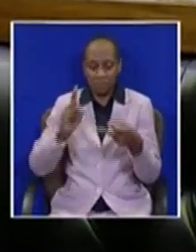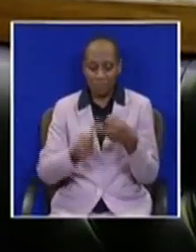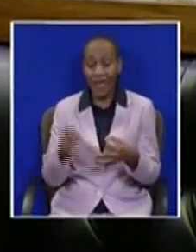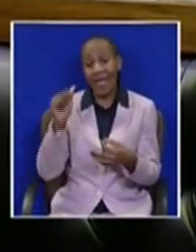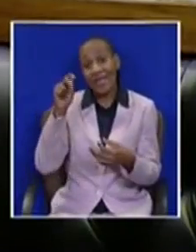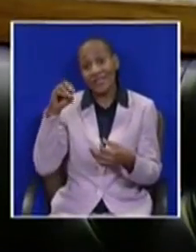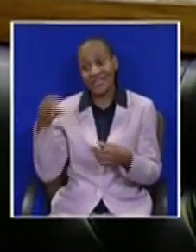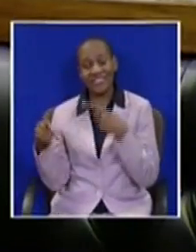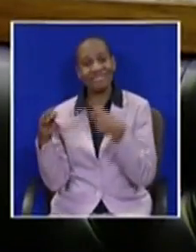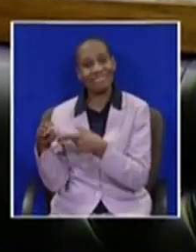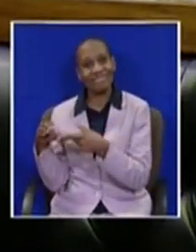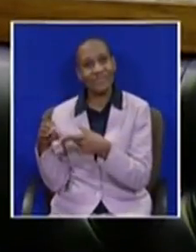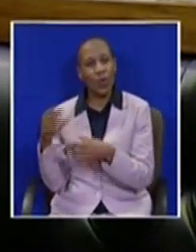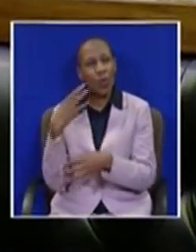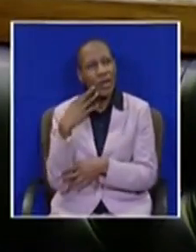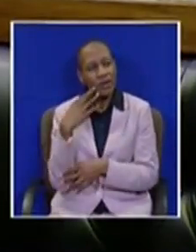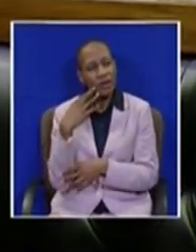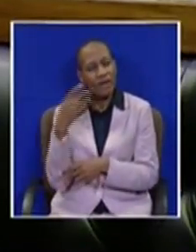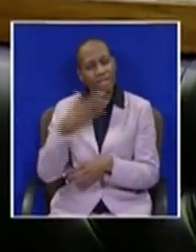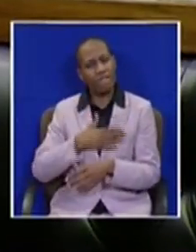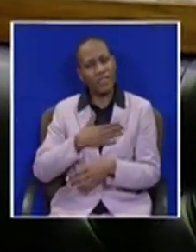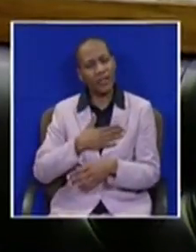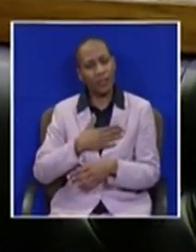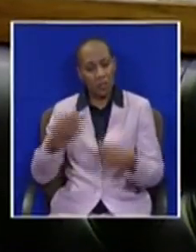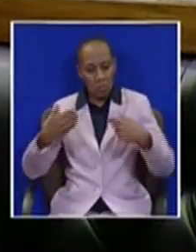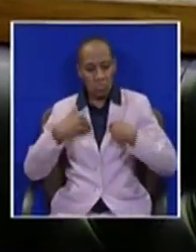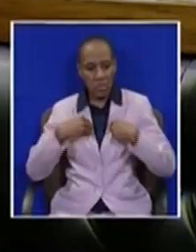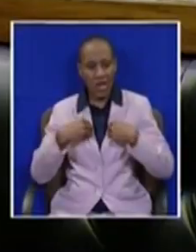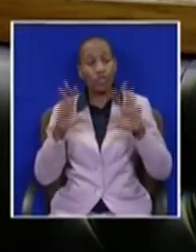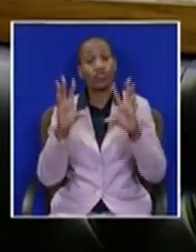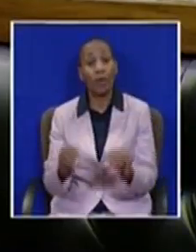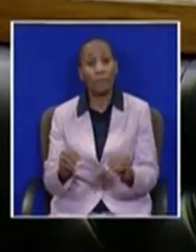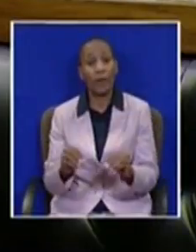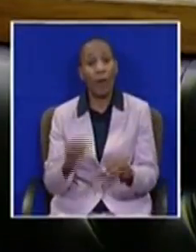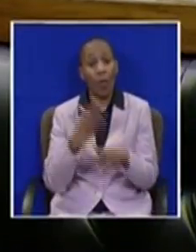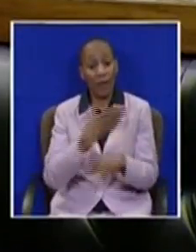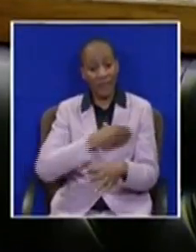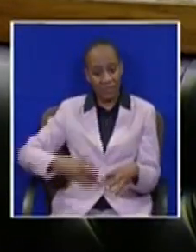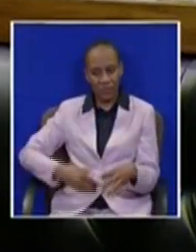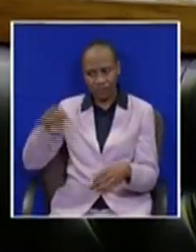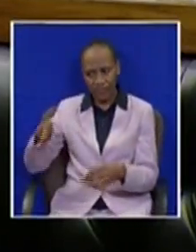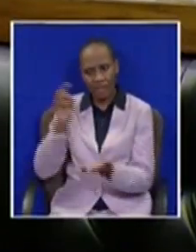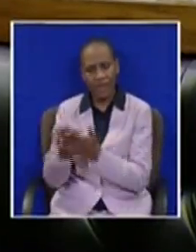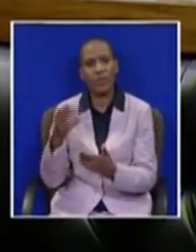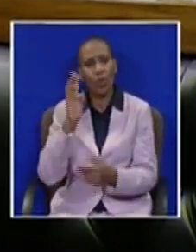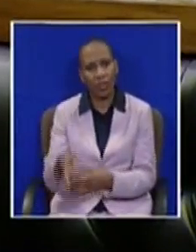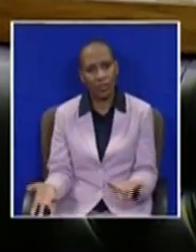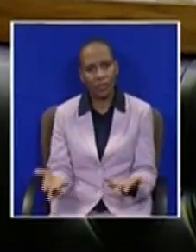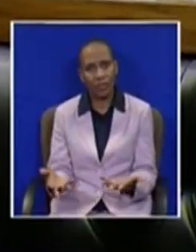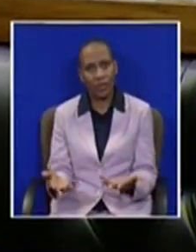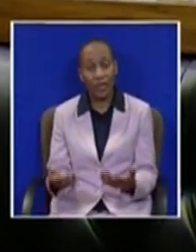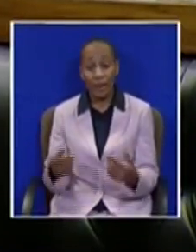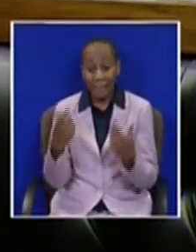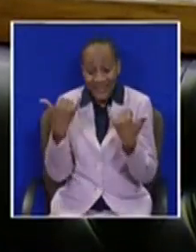ANC, the day it thinks I can't be the president, it will remove me. The ANC has not done